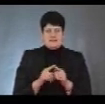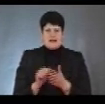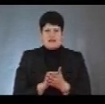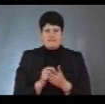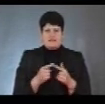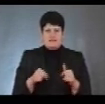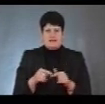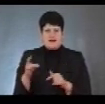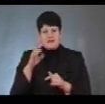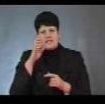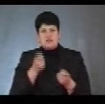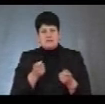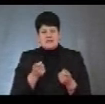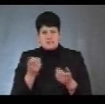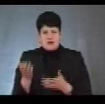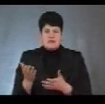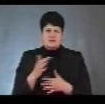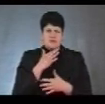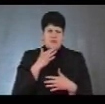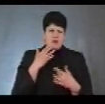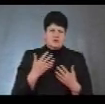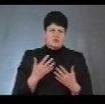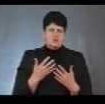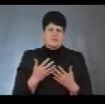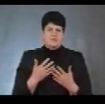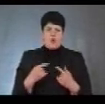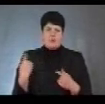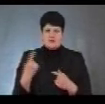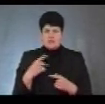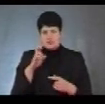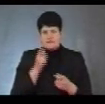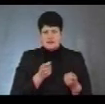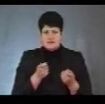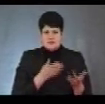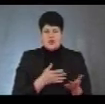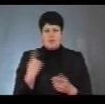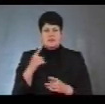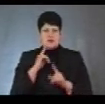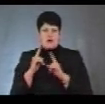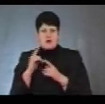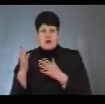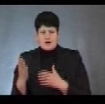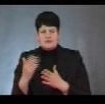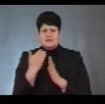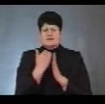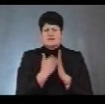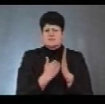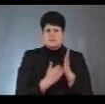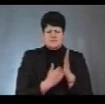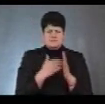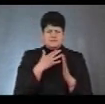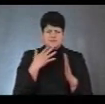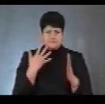відділи райдержадміністрації, і багато, скажімо, і обласна адміністрація, обласна рада, і цей список можна, структурний